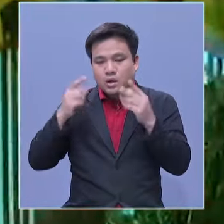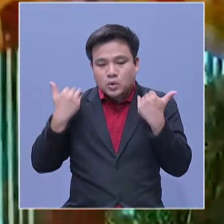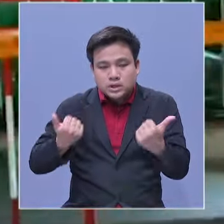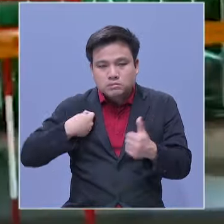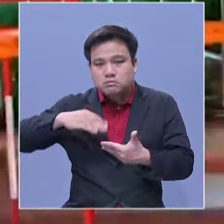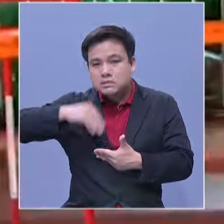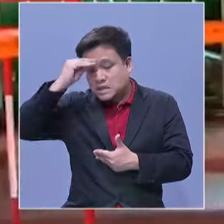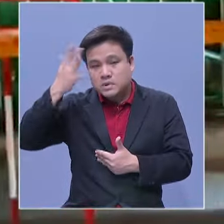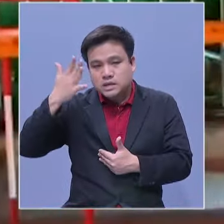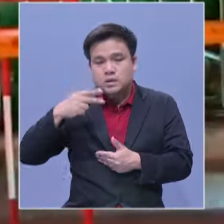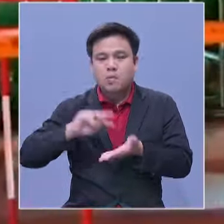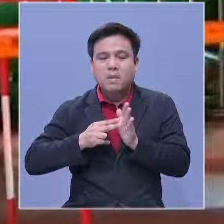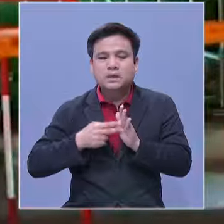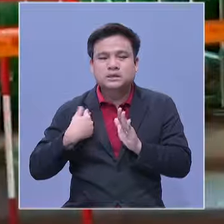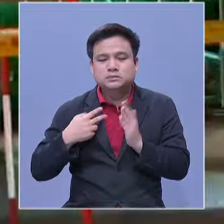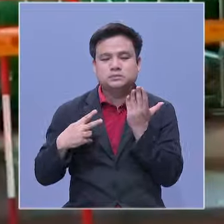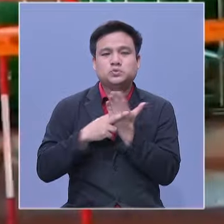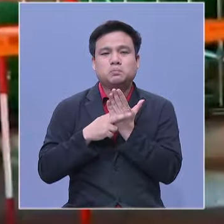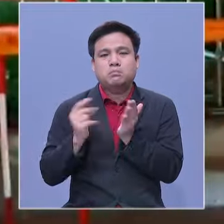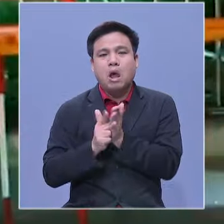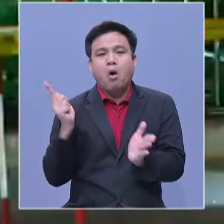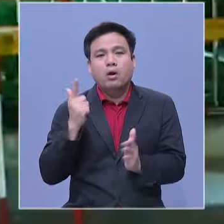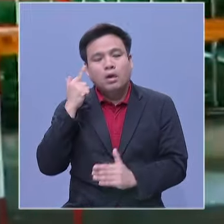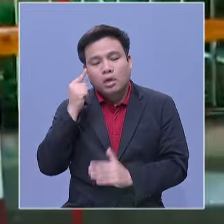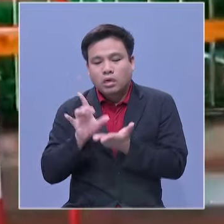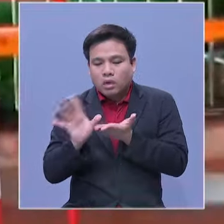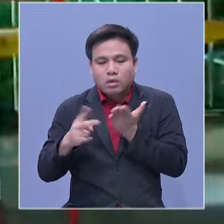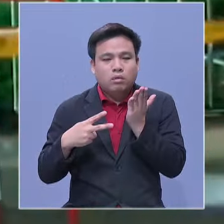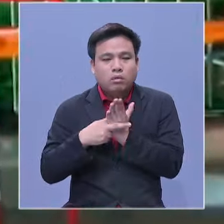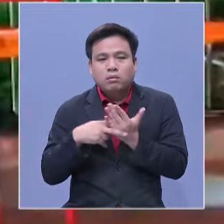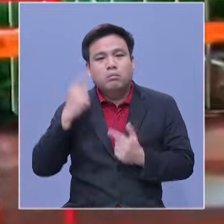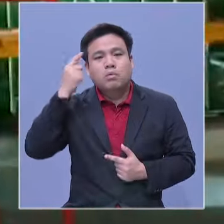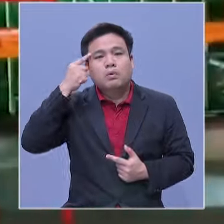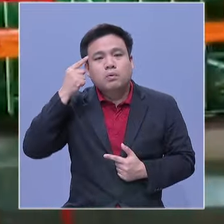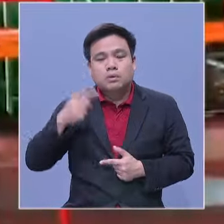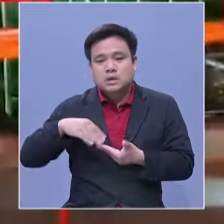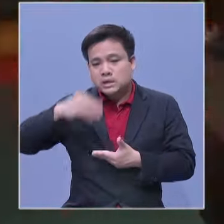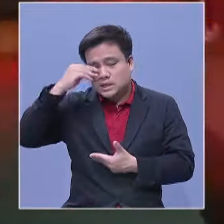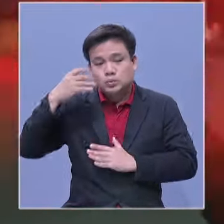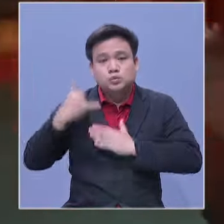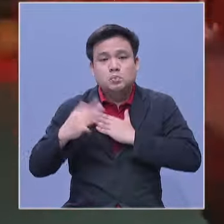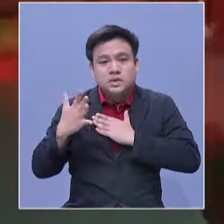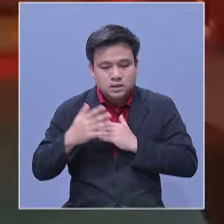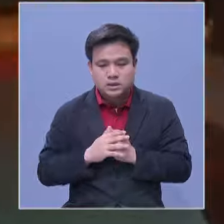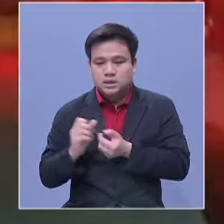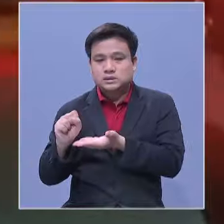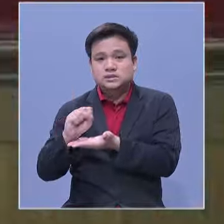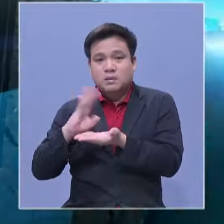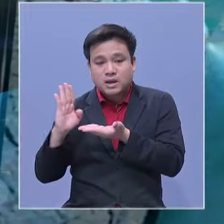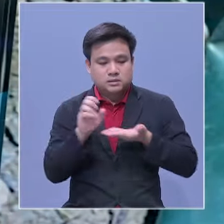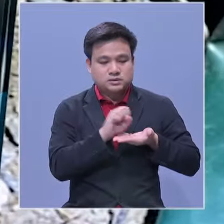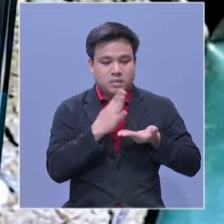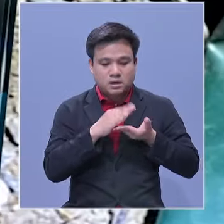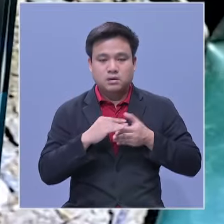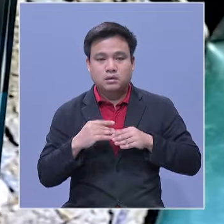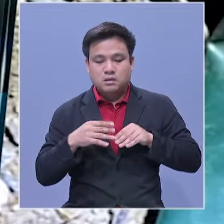คือเรียนไม่จบอะค่ะก็ไม่รู้ว่าออกไปยังไงใช่ไหมก็เป็นสถาบันนี้แหละค่ะที่เขามีปัญหากัน9คนตอนนี้ตำรวจได้